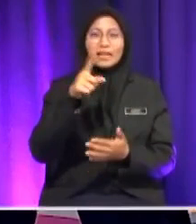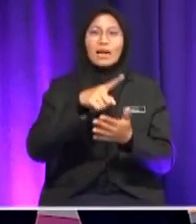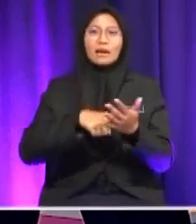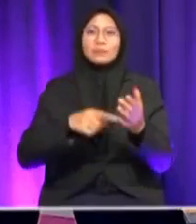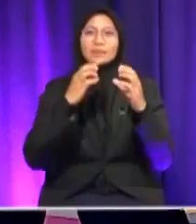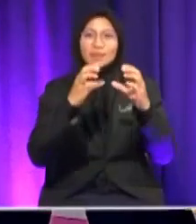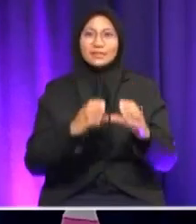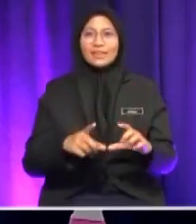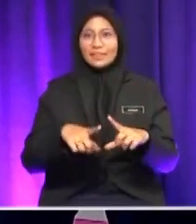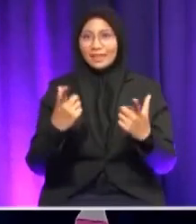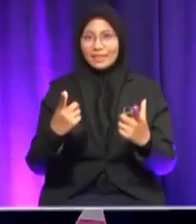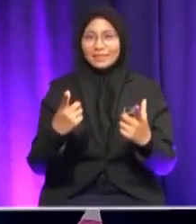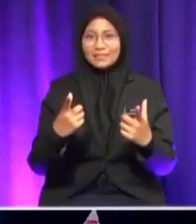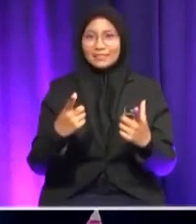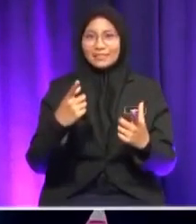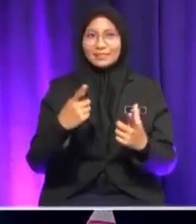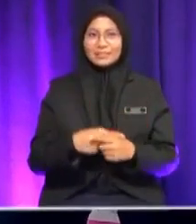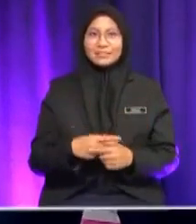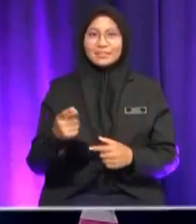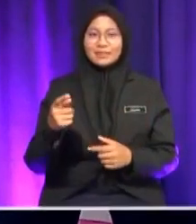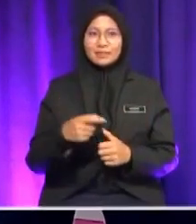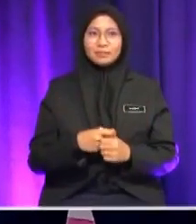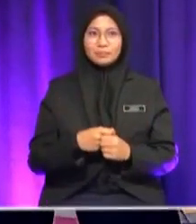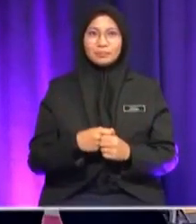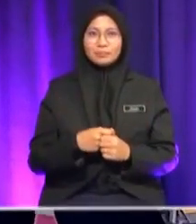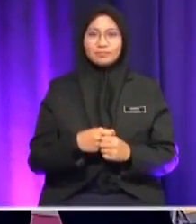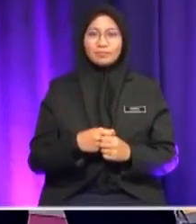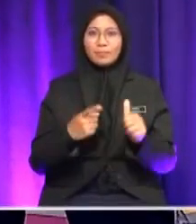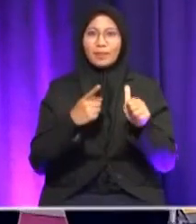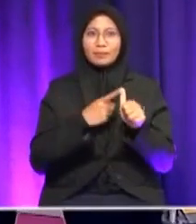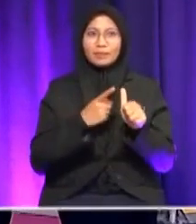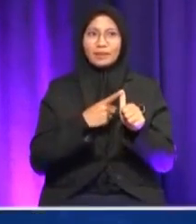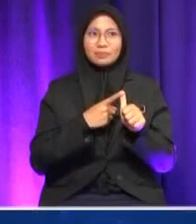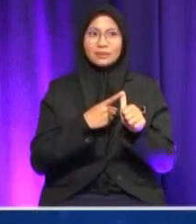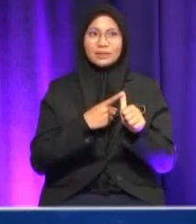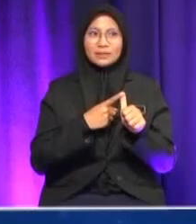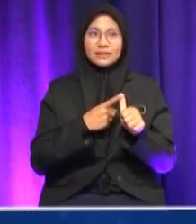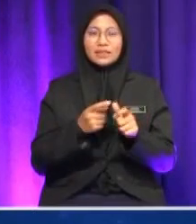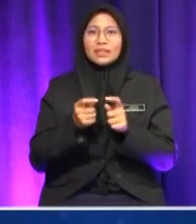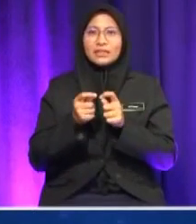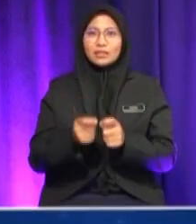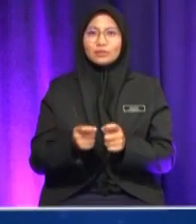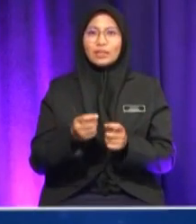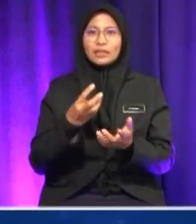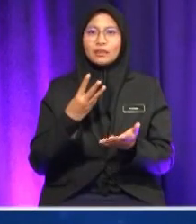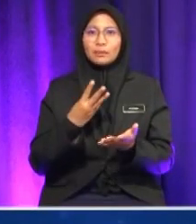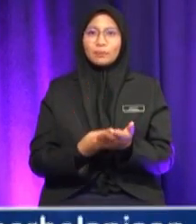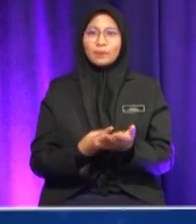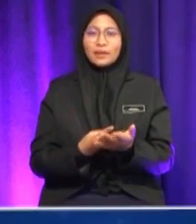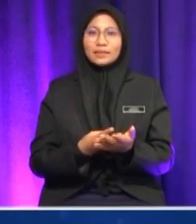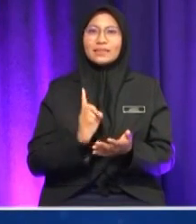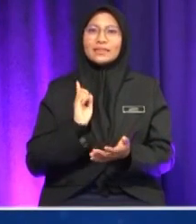amalan menabung. Okey. Okay. Yang pertama, cara yang pertama adalah menentukan kedudukan kewangan yang